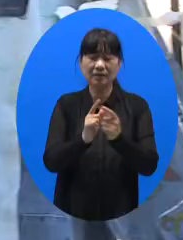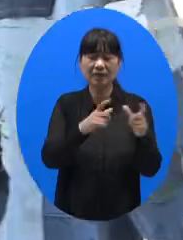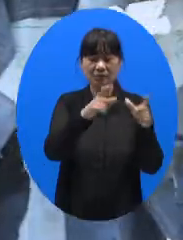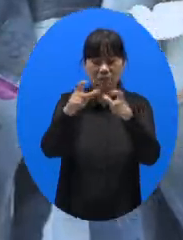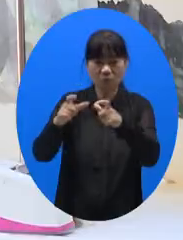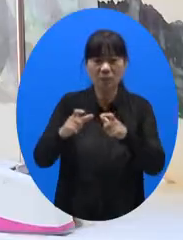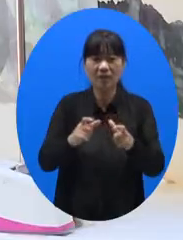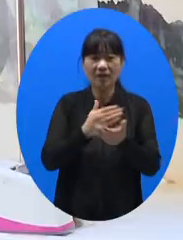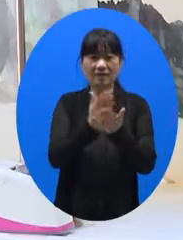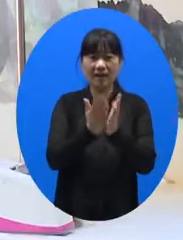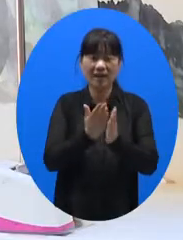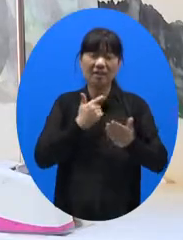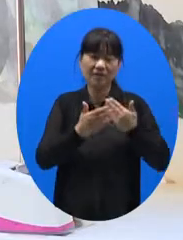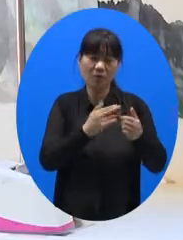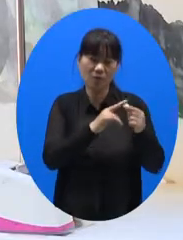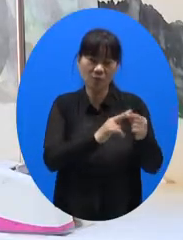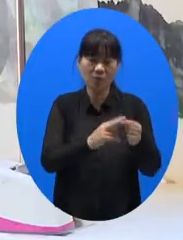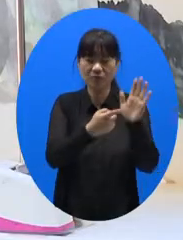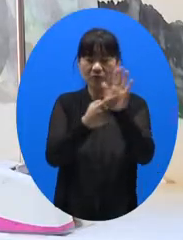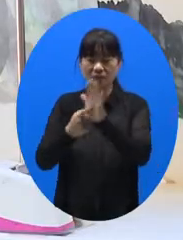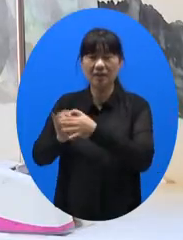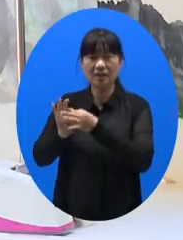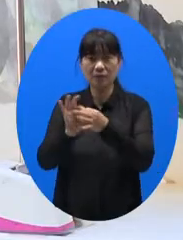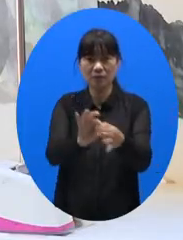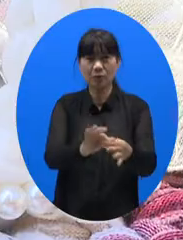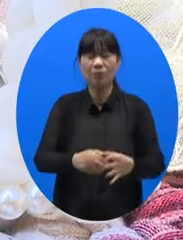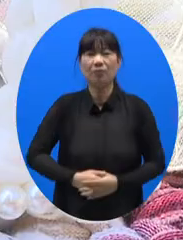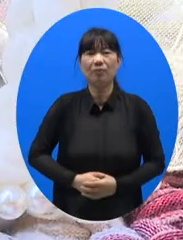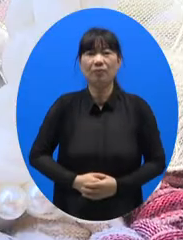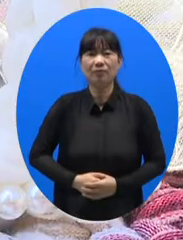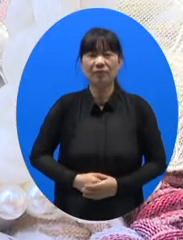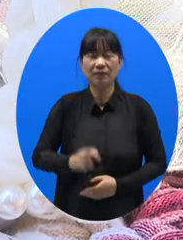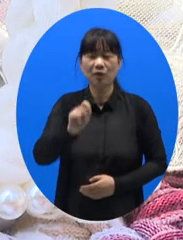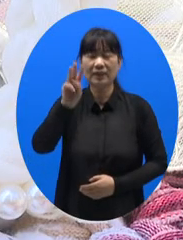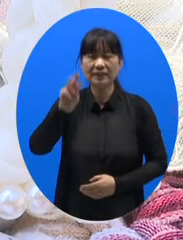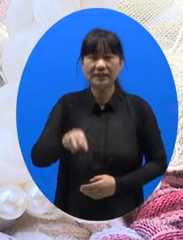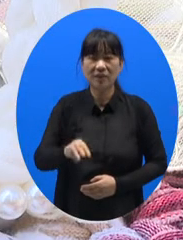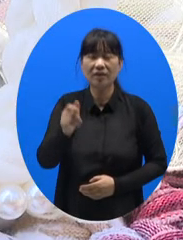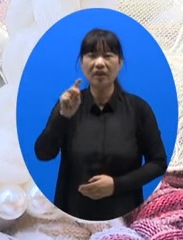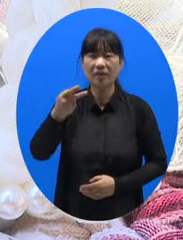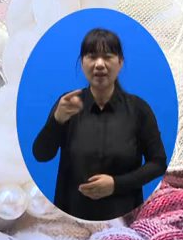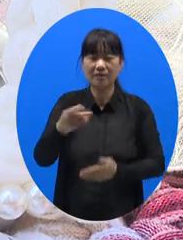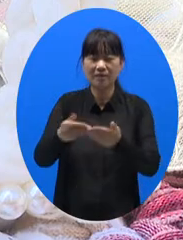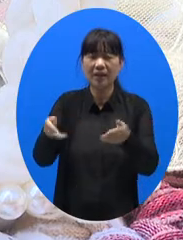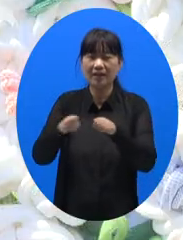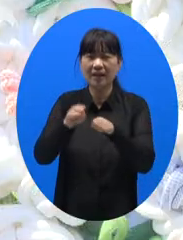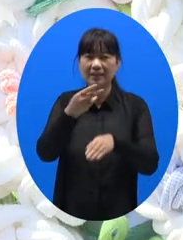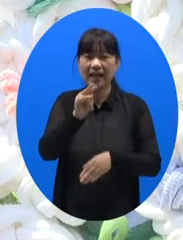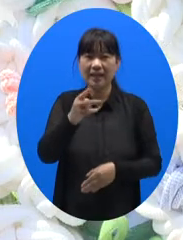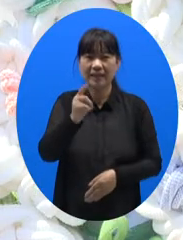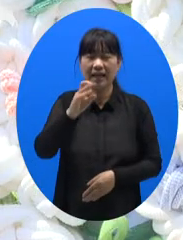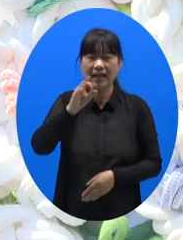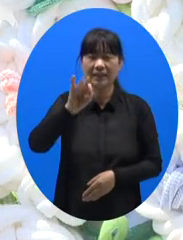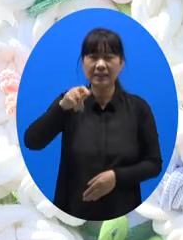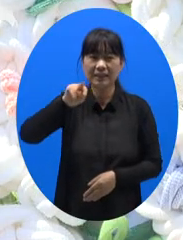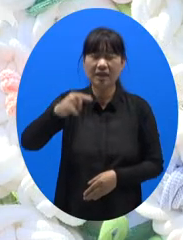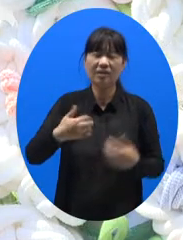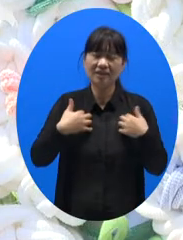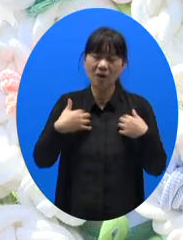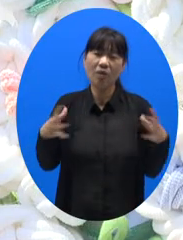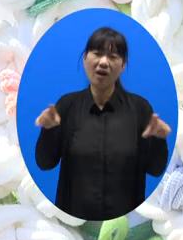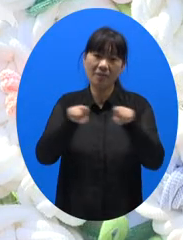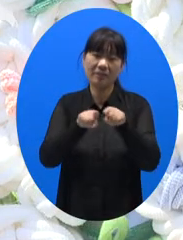도내 곳곳에서 다양한 체험과 전시가 이어지고 있습니다. 과천 현대미술관에선 다다익선 즐거운 협연이라는